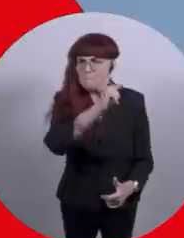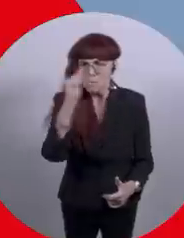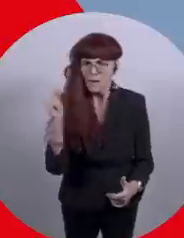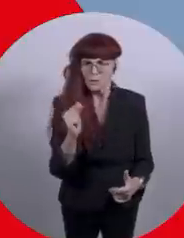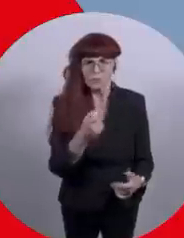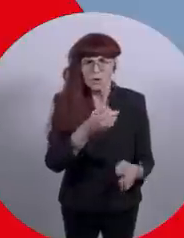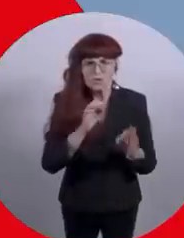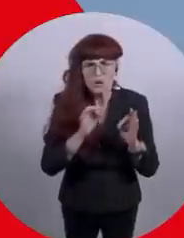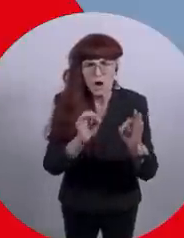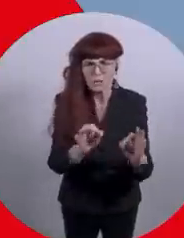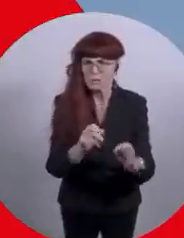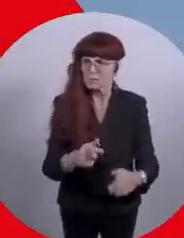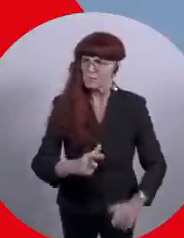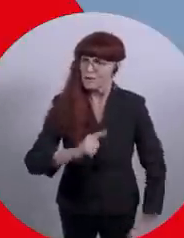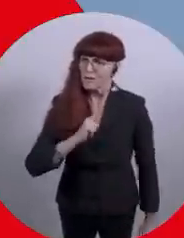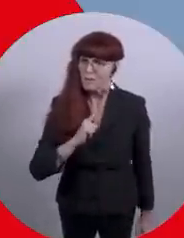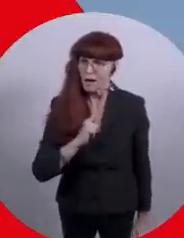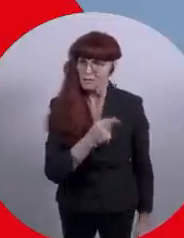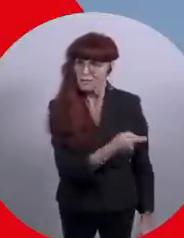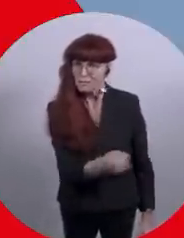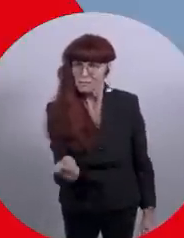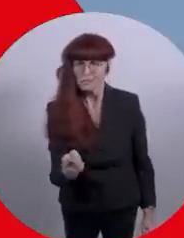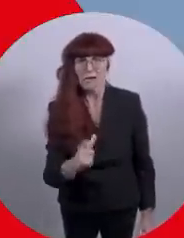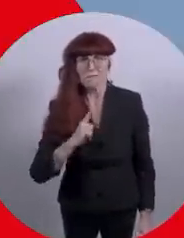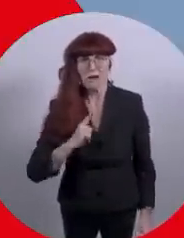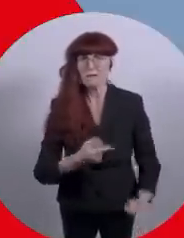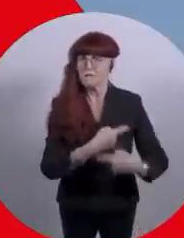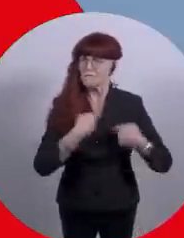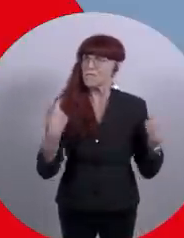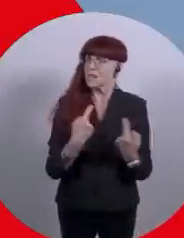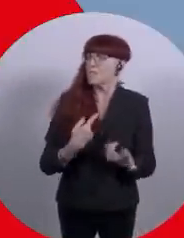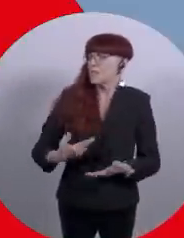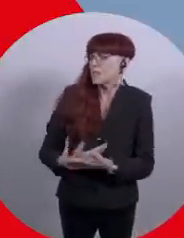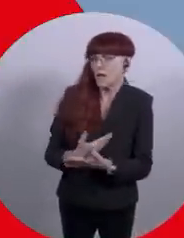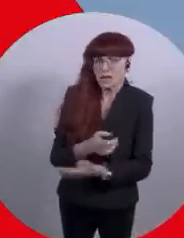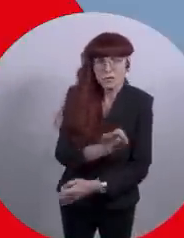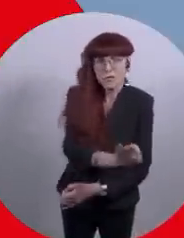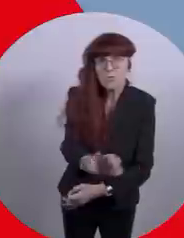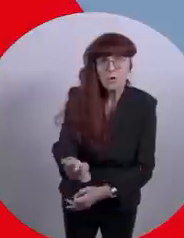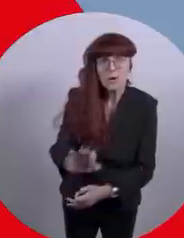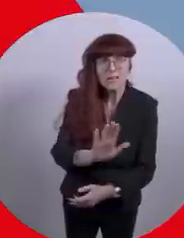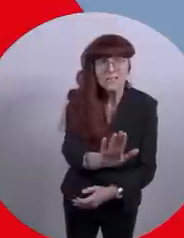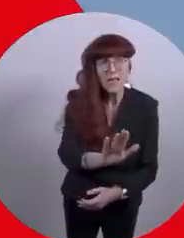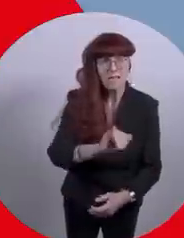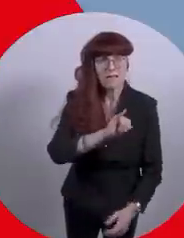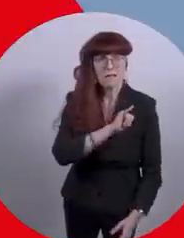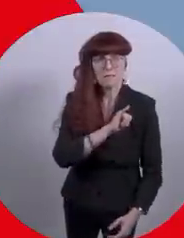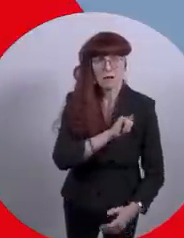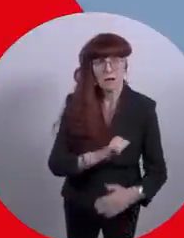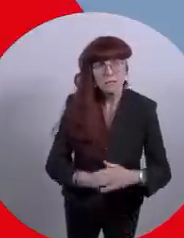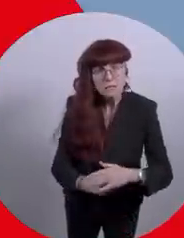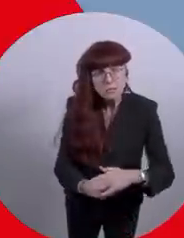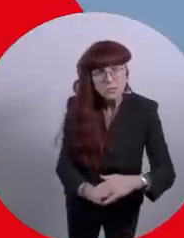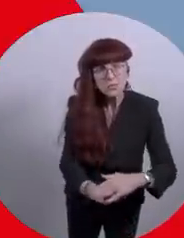dass wir sie vertreten dass wir Ihren Interessen dienen